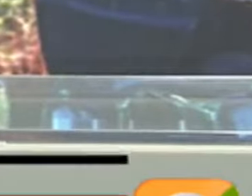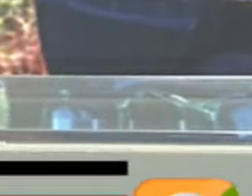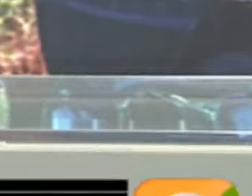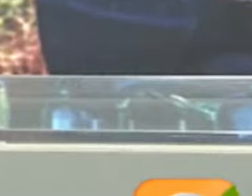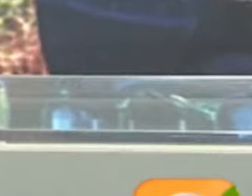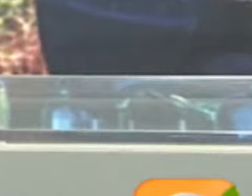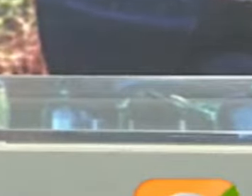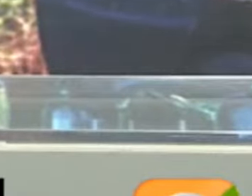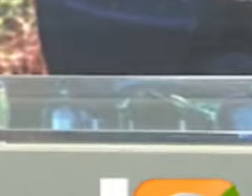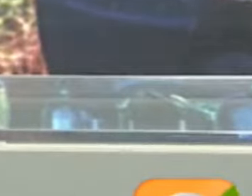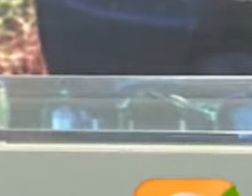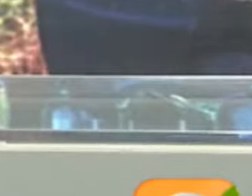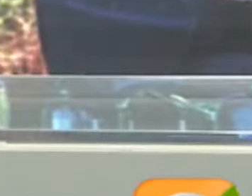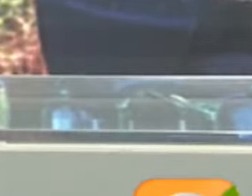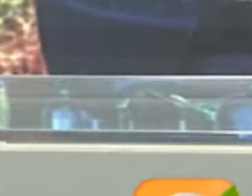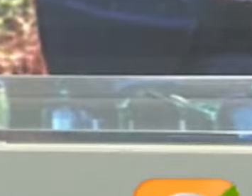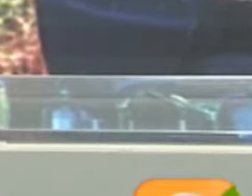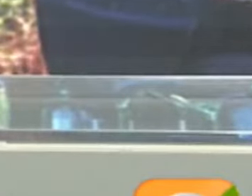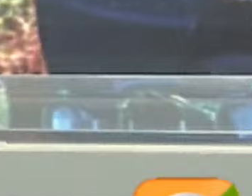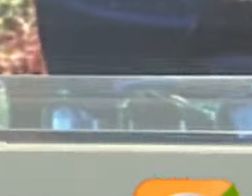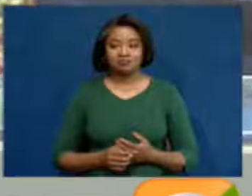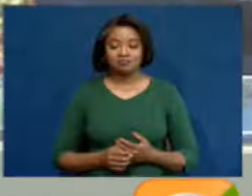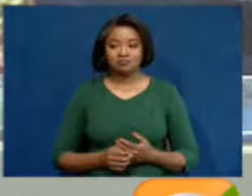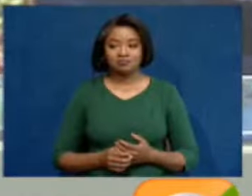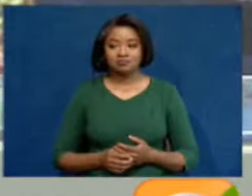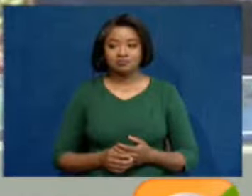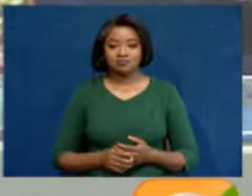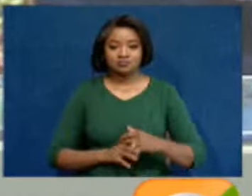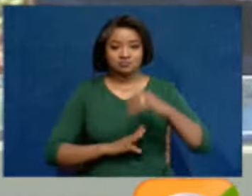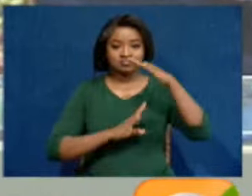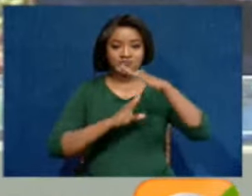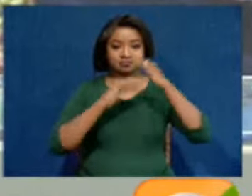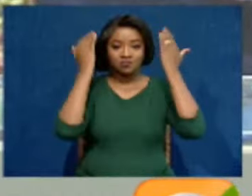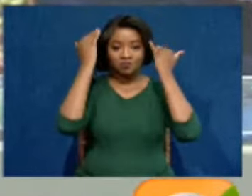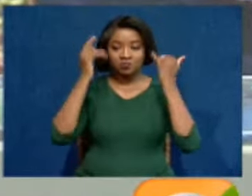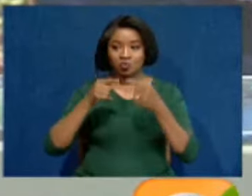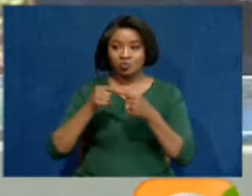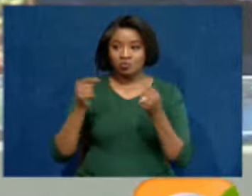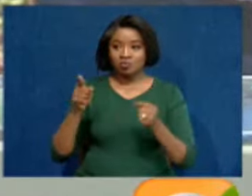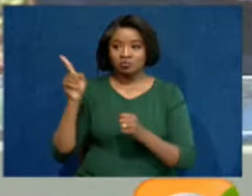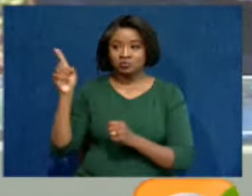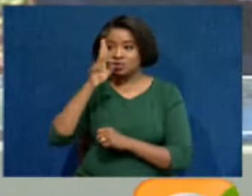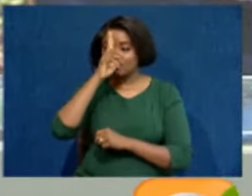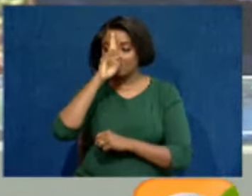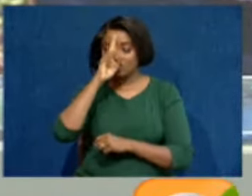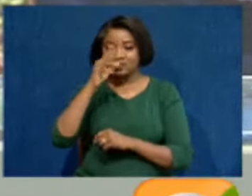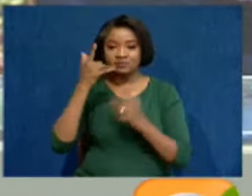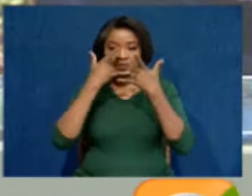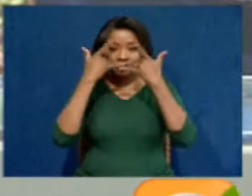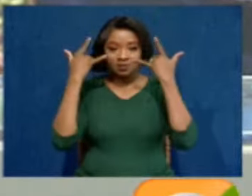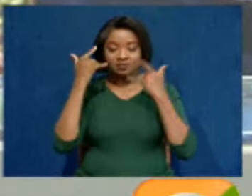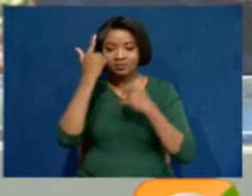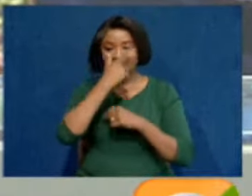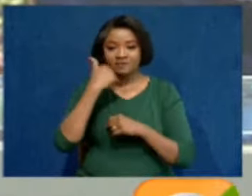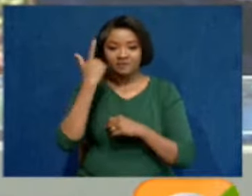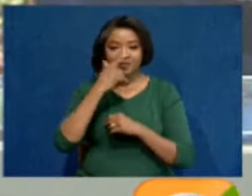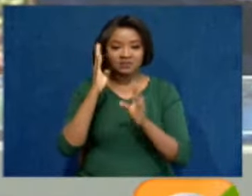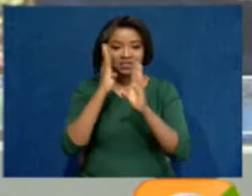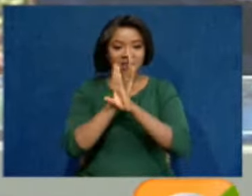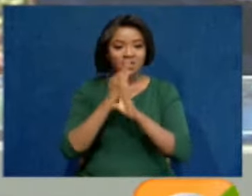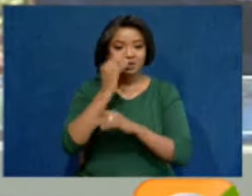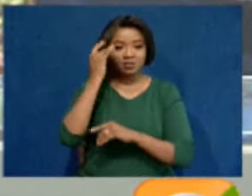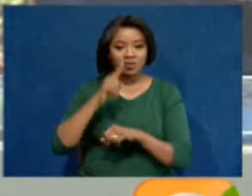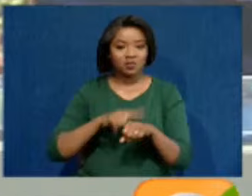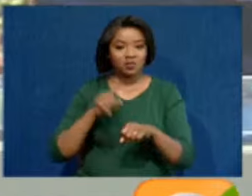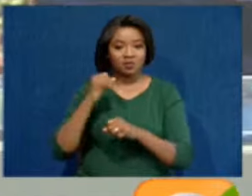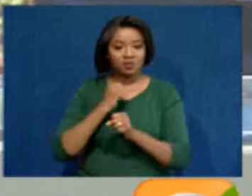Mahakama kuu imewapiga marufuku maafisa wa usalama dhidi ya kuficha nyuso zao wanapoendesha majukumu yao wakati wa maandamano. Badala yake